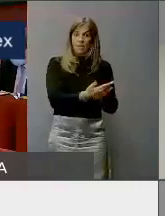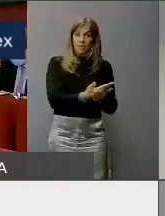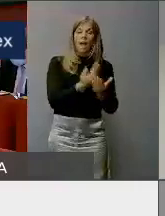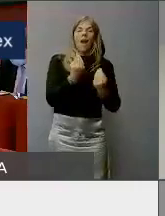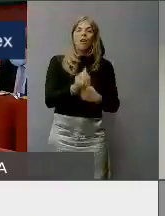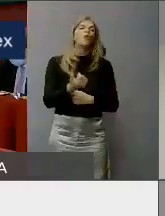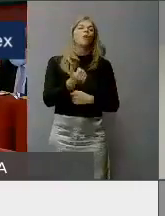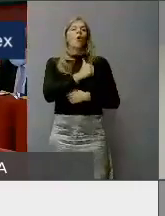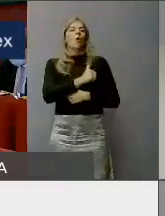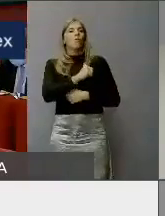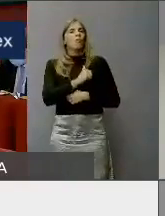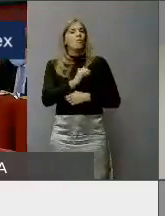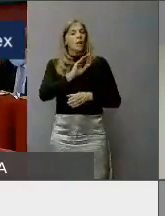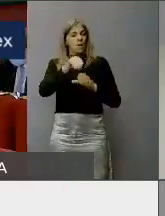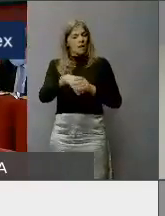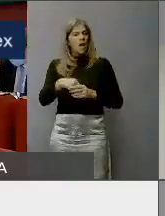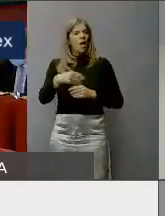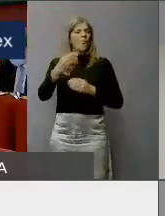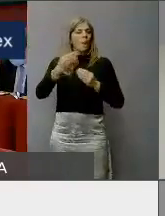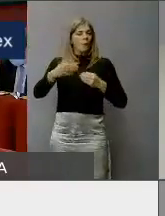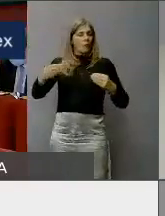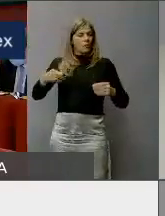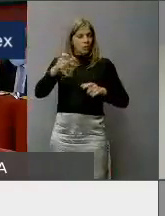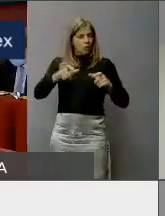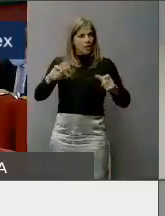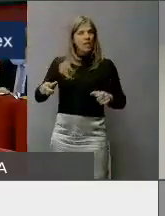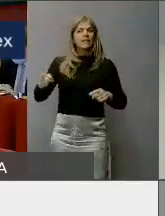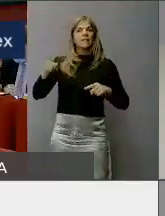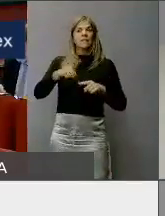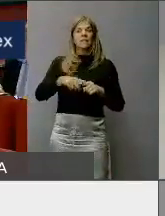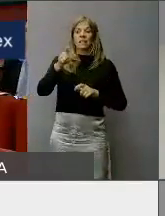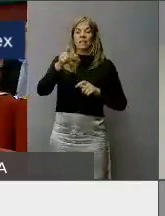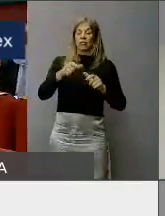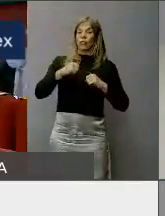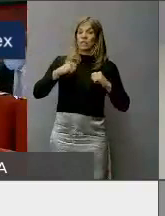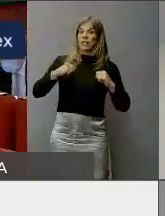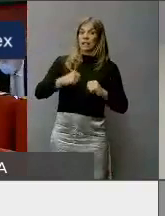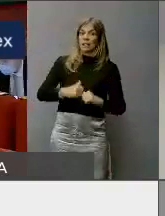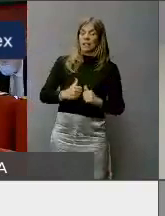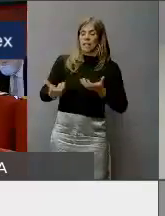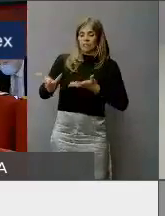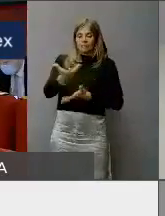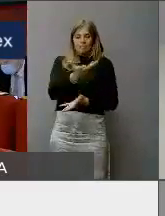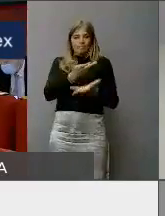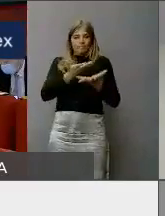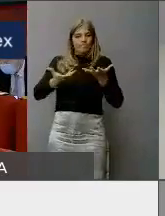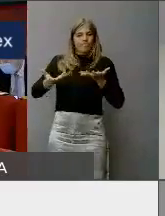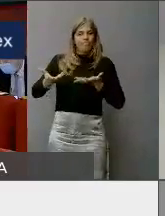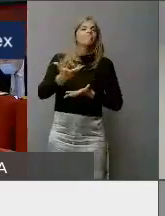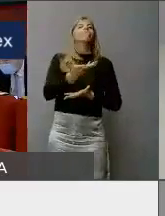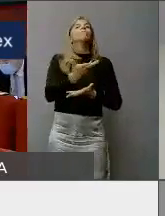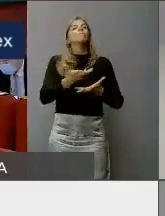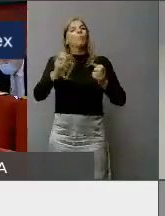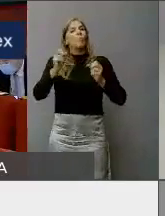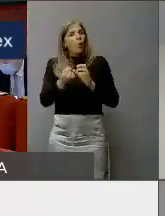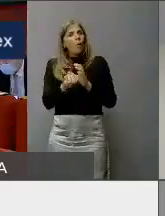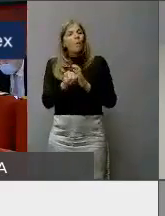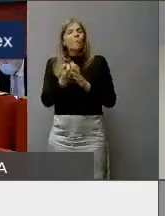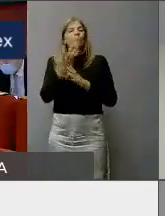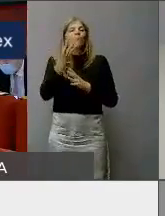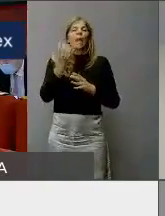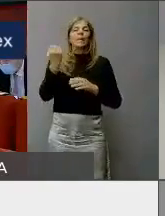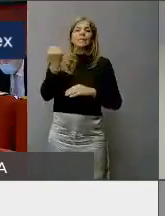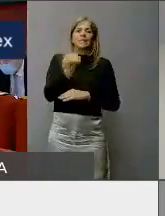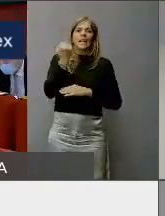it ai cittadini fornisce quegli strumenti che sono i servizi per intervenire all'interno di un progetto